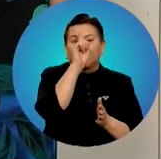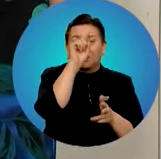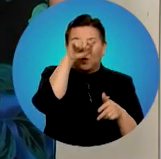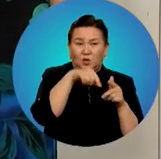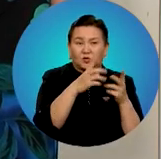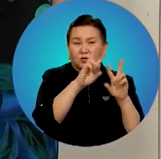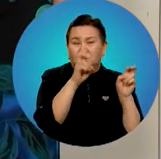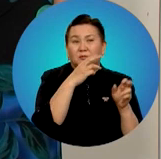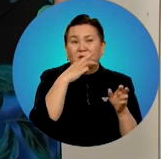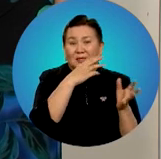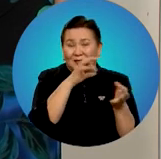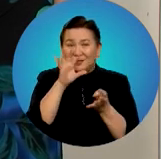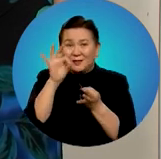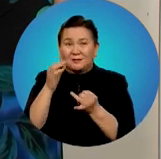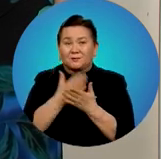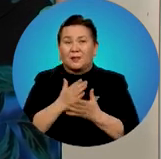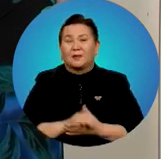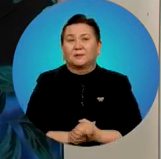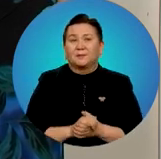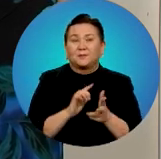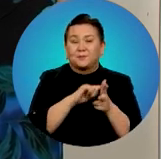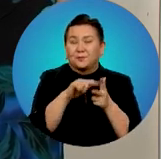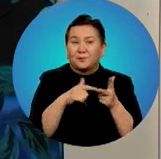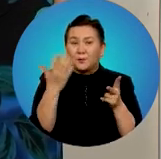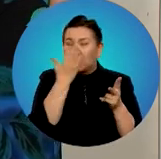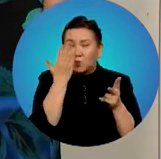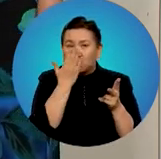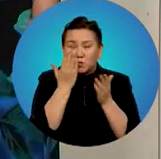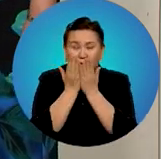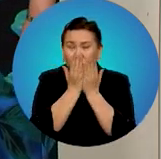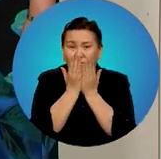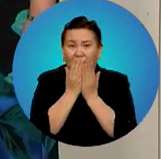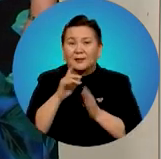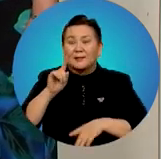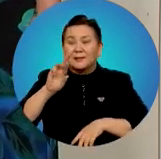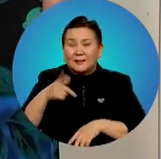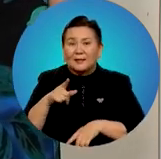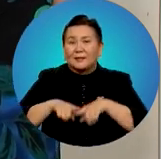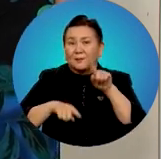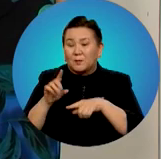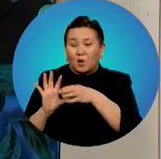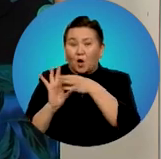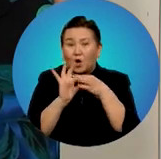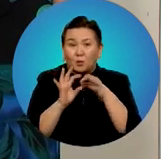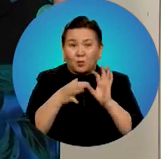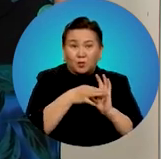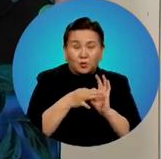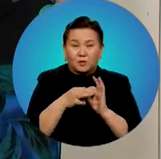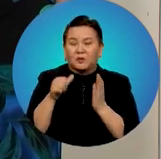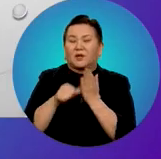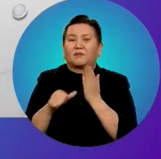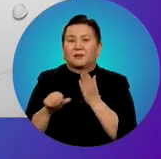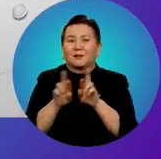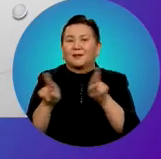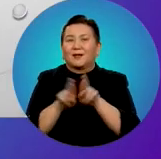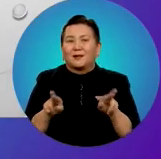ийм эсэнаас бол сонгож авсан байна. За тэгэхээр энэ хэсгүүдийг уншаад яг ямар одоо холбох үг хэрэглэснийг дэвтэр дээрээ ялгаж үчээрэй